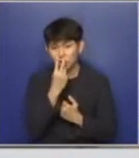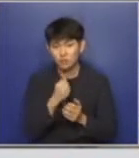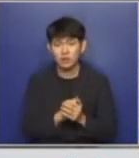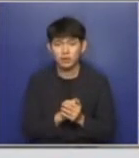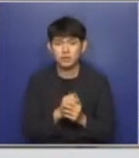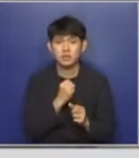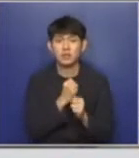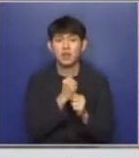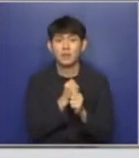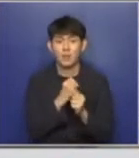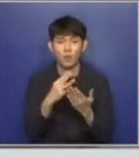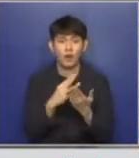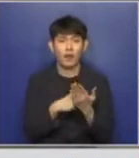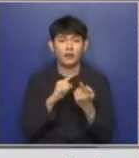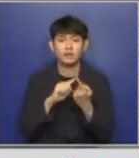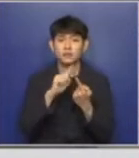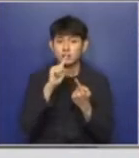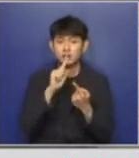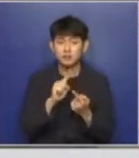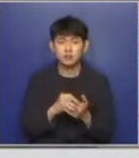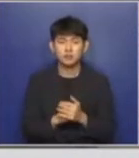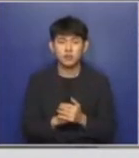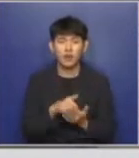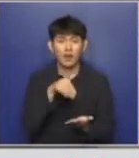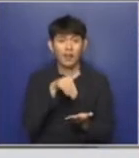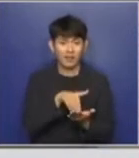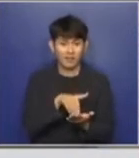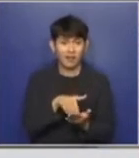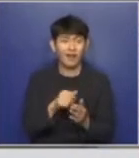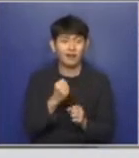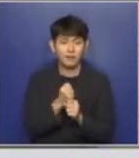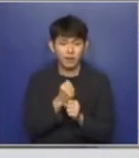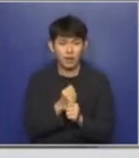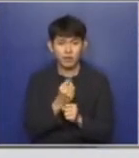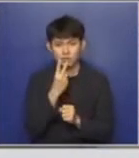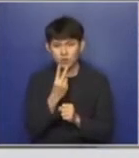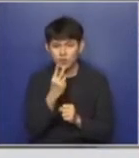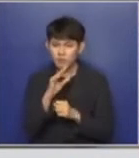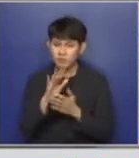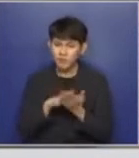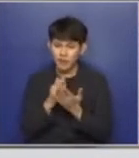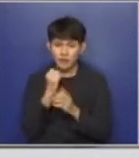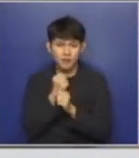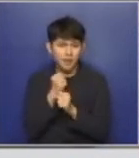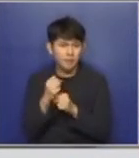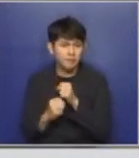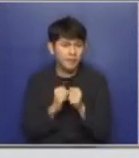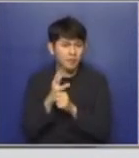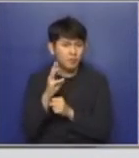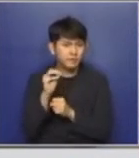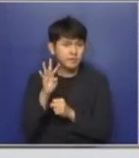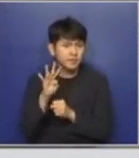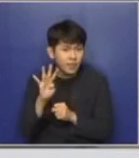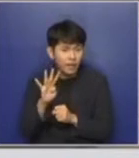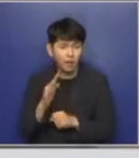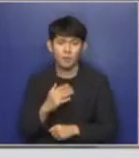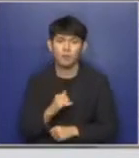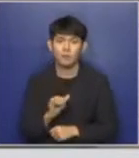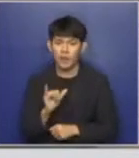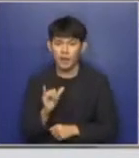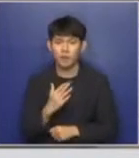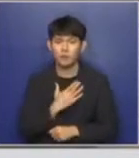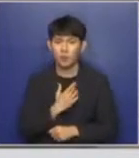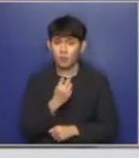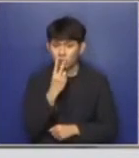แรกในการขั้นรับหลักการผมยังไม่เห็นแผนงานปี2564ผมเชื่อมั่นว่าถ้าเราได้พูดกันแล้วคุยกันแล้วนะ